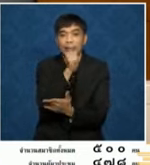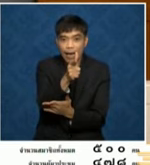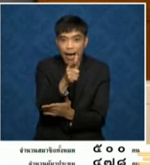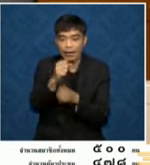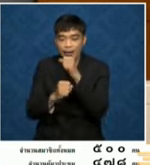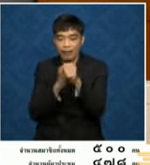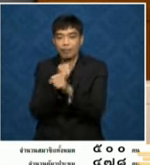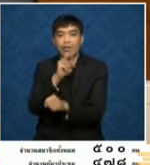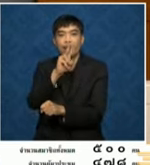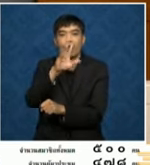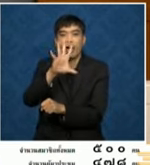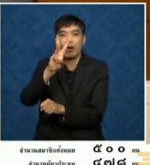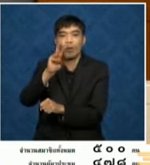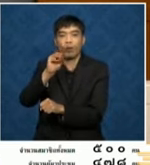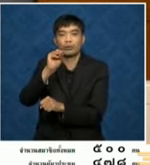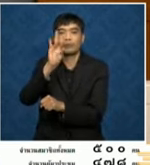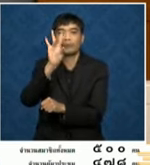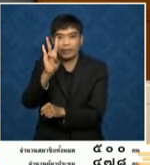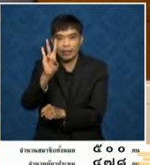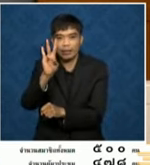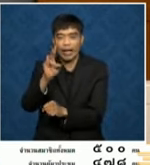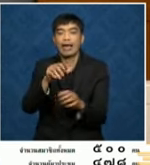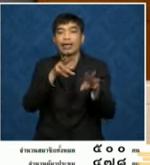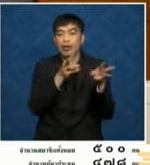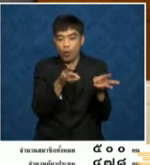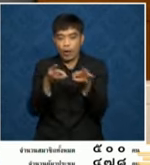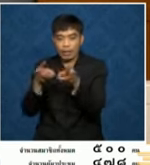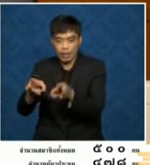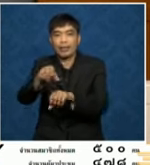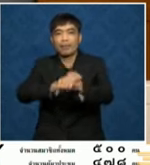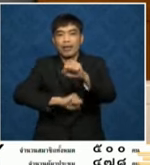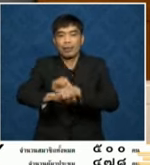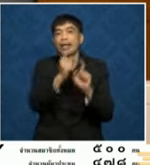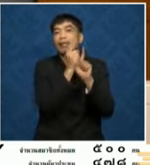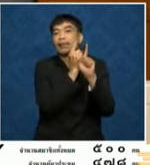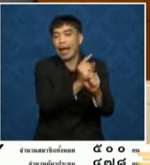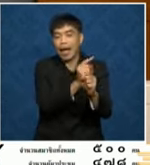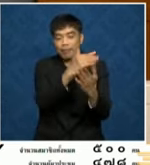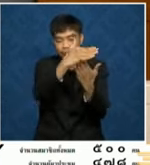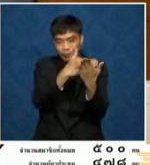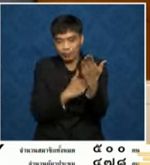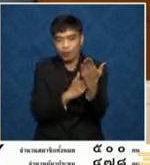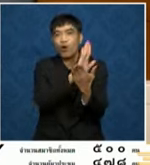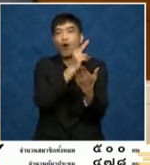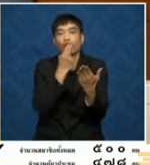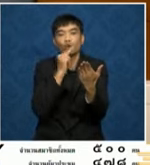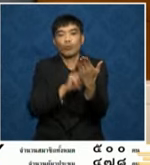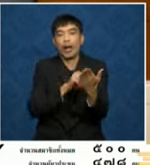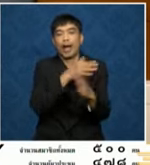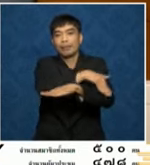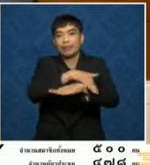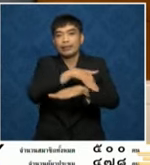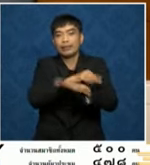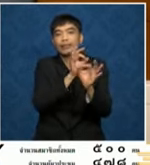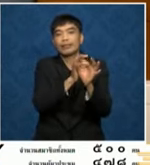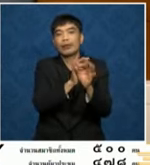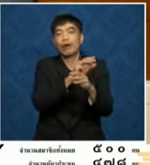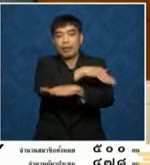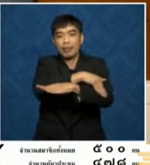ปี2567นะครับอันนี้เป็นแนวทางปฏิบัติที่ทำกันมาทุกยุคทุกสมัยครั้งนี้ก็เช่นเดียวกันนะครับ